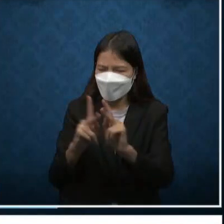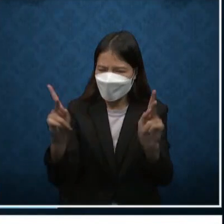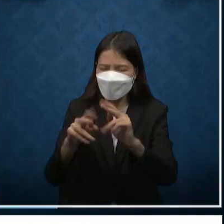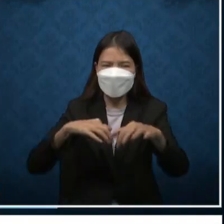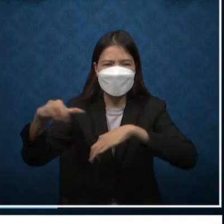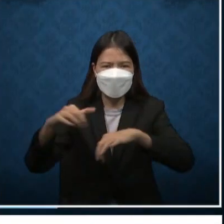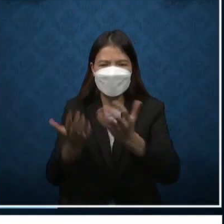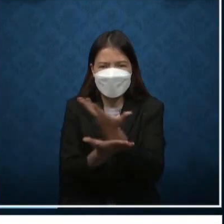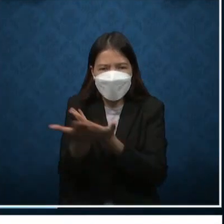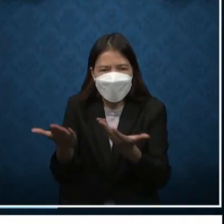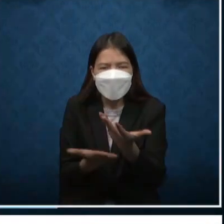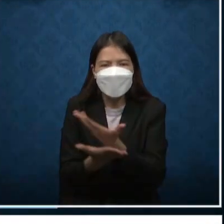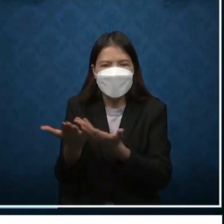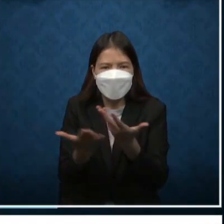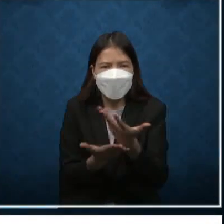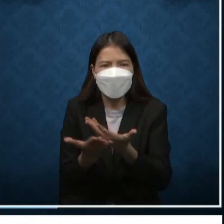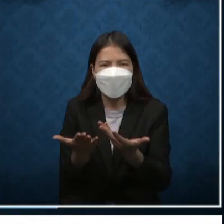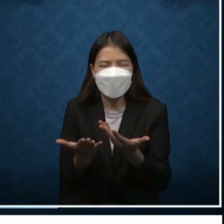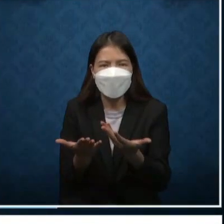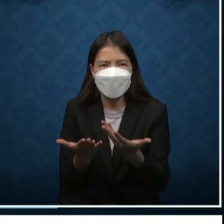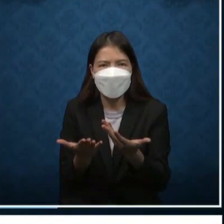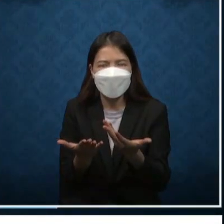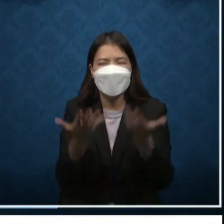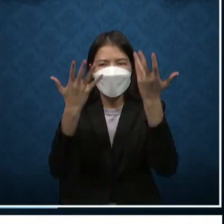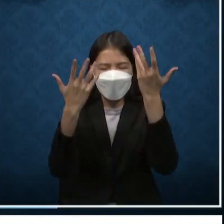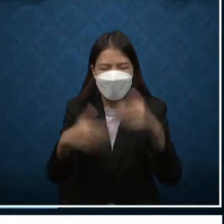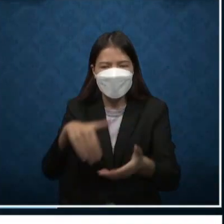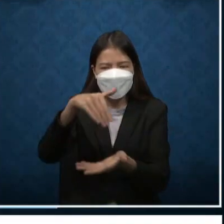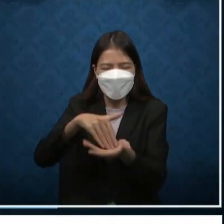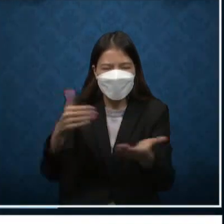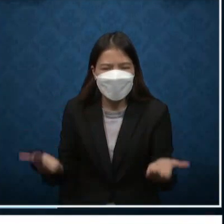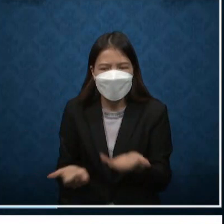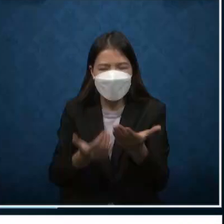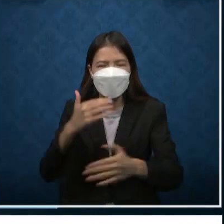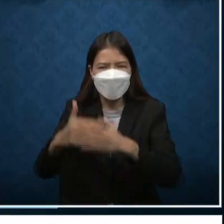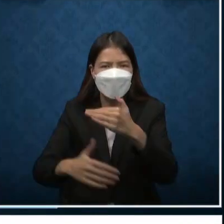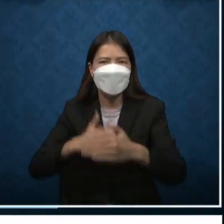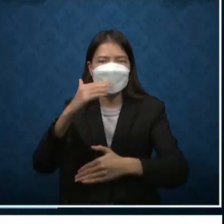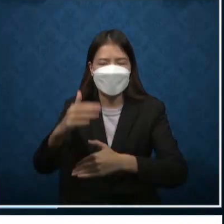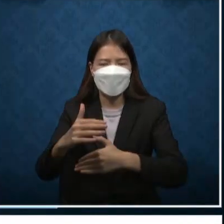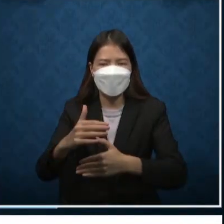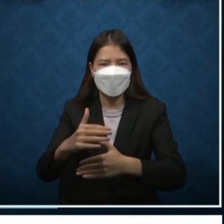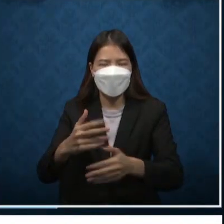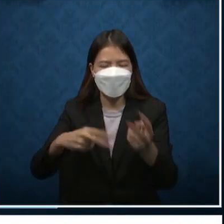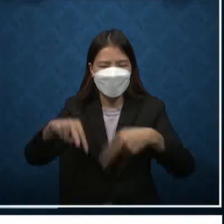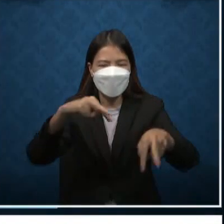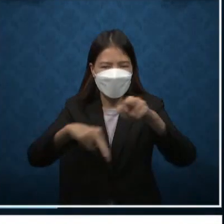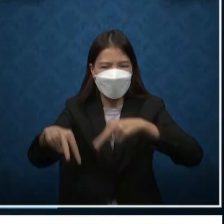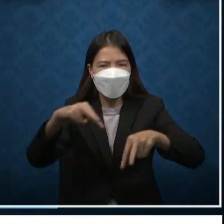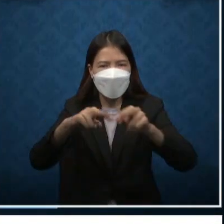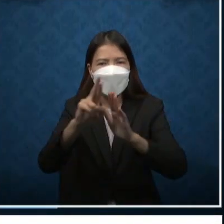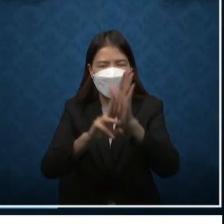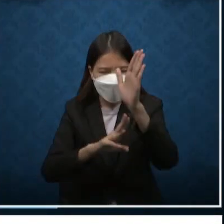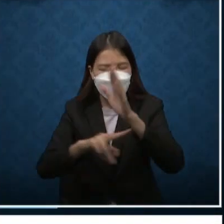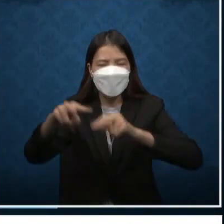จัดสำñaเรื่องศูณส่งเสริมภัฐานระปกษ Werkธิพระตัยความสำคญระบบทบาในการปกคองในระบอกประชาที่ประไต